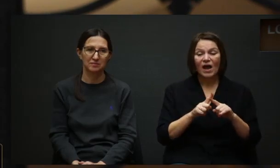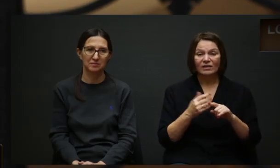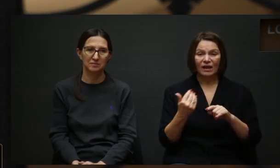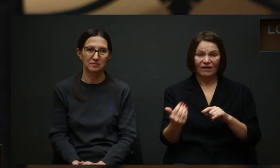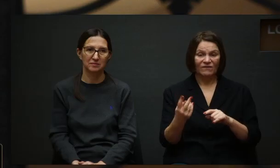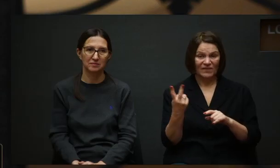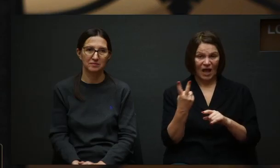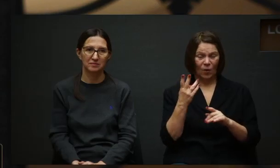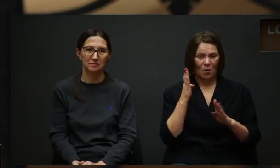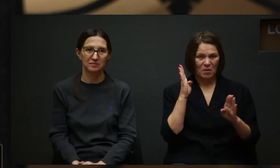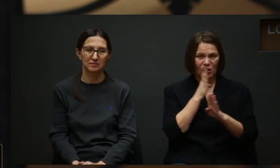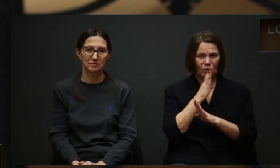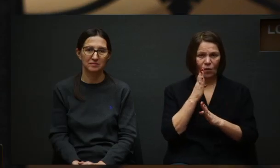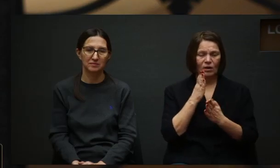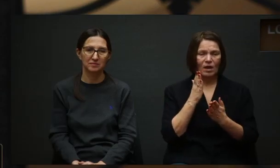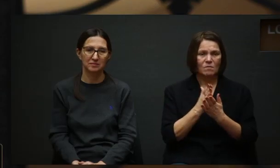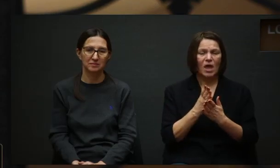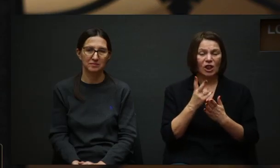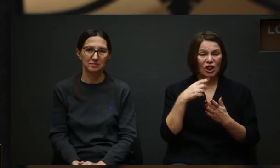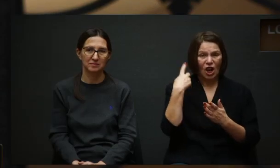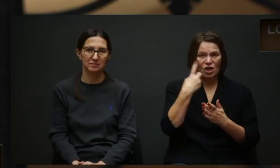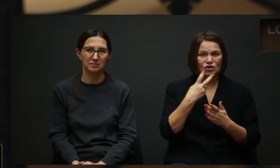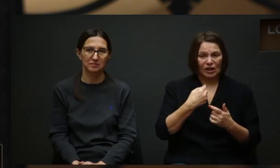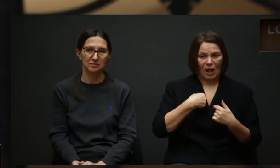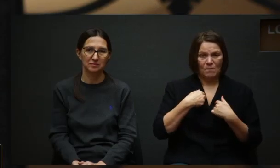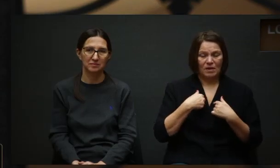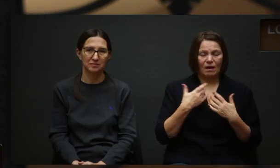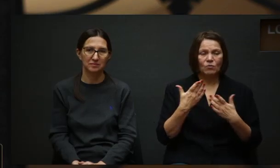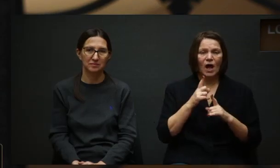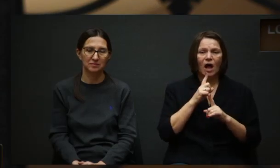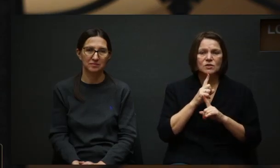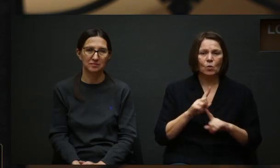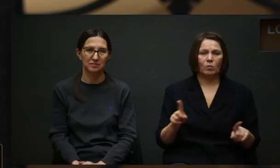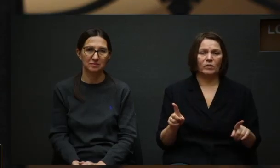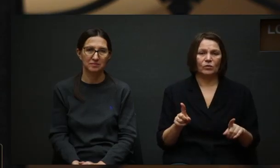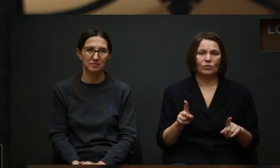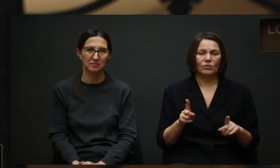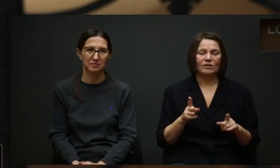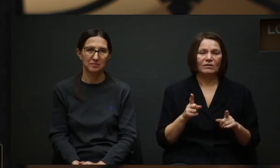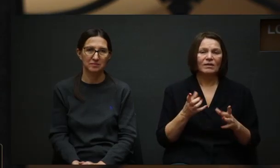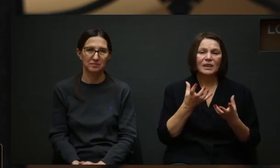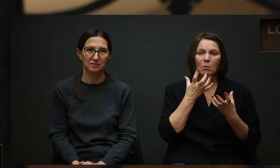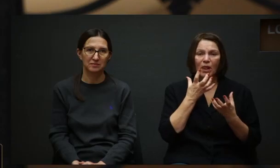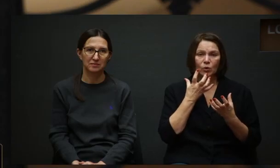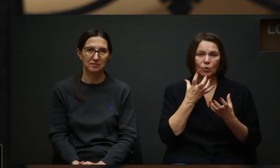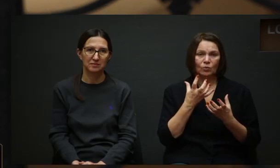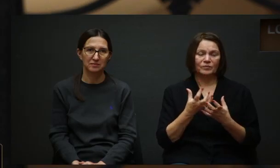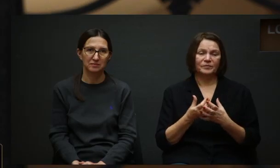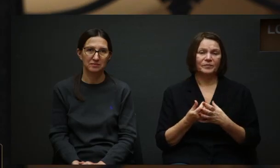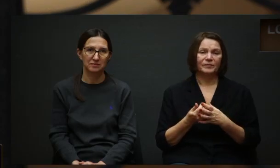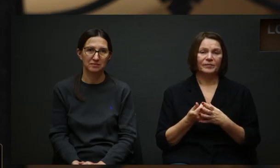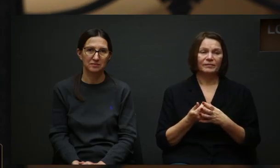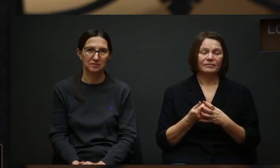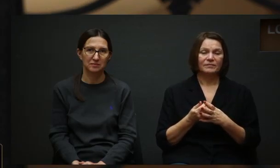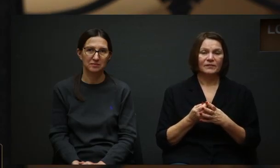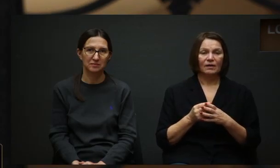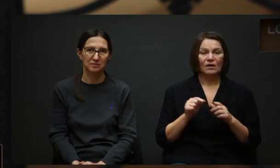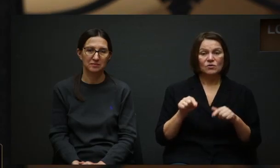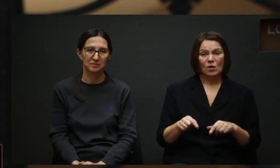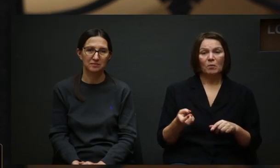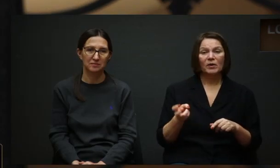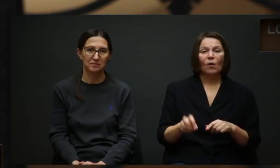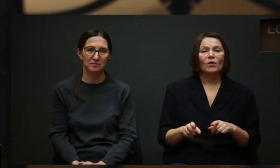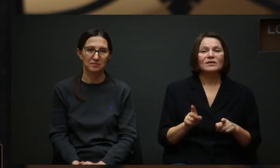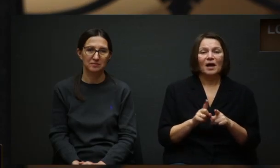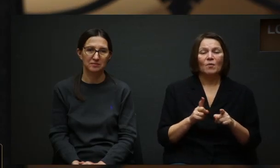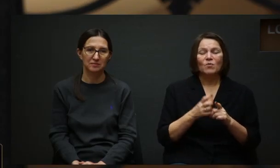он имеет какой-то лично вот для меня какую-то особенную теплоту. То есть, сюда как бы приходишь